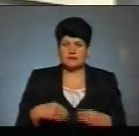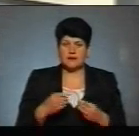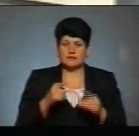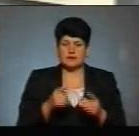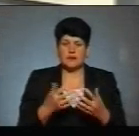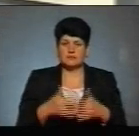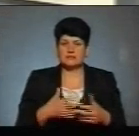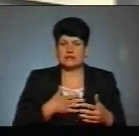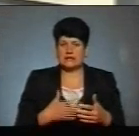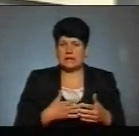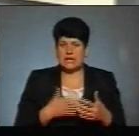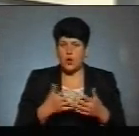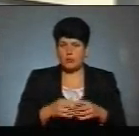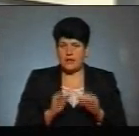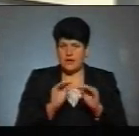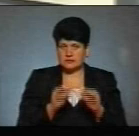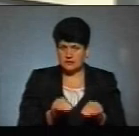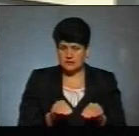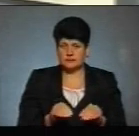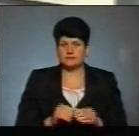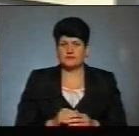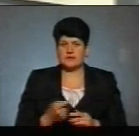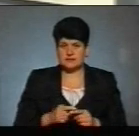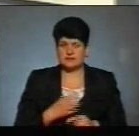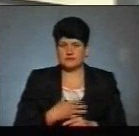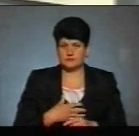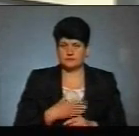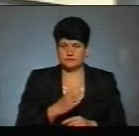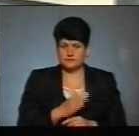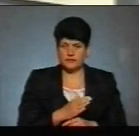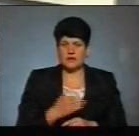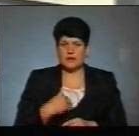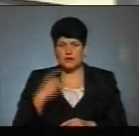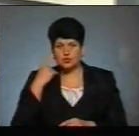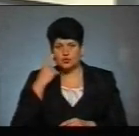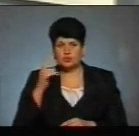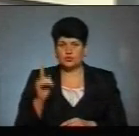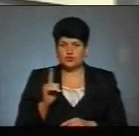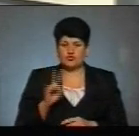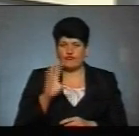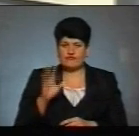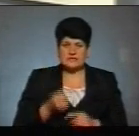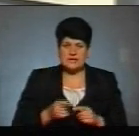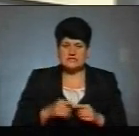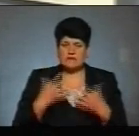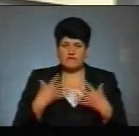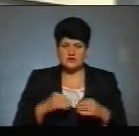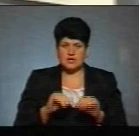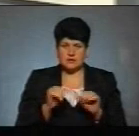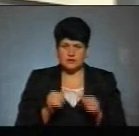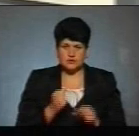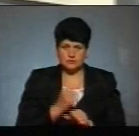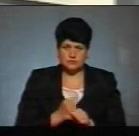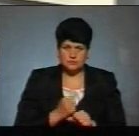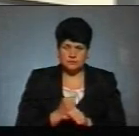дихальне обладнання, де також дуже важливо. І я думаю, що все це вже сформувалося. Ми були